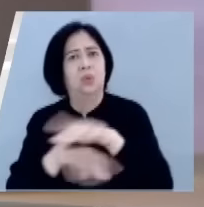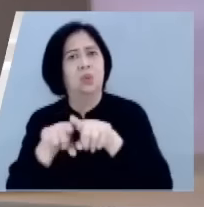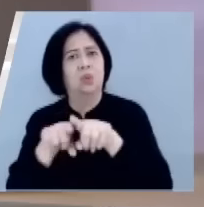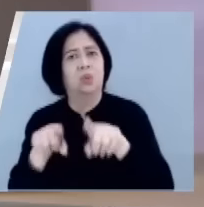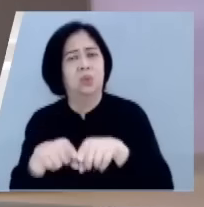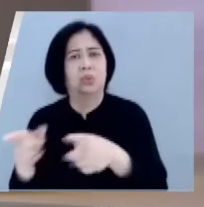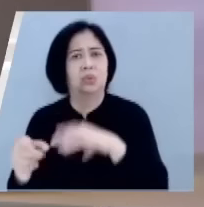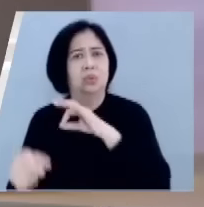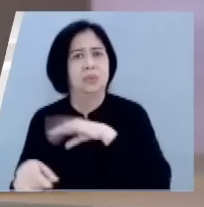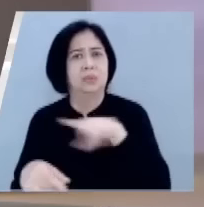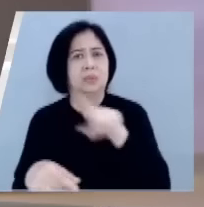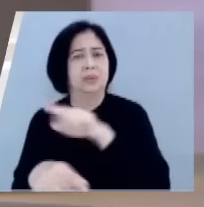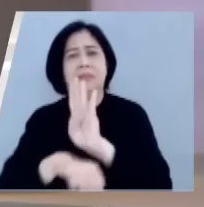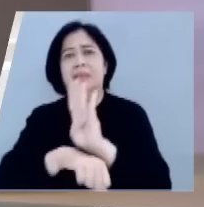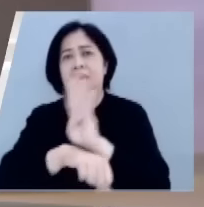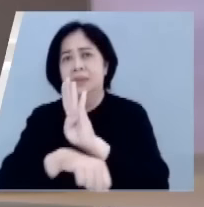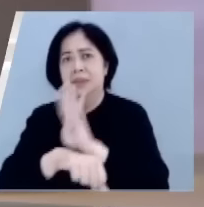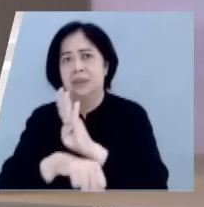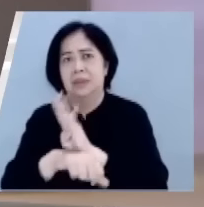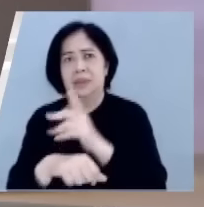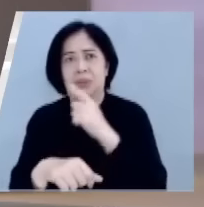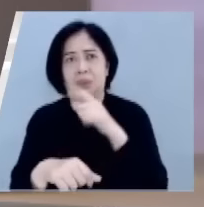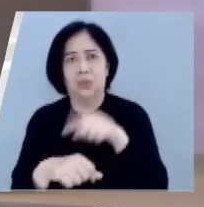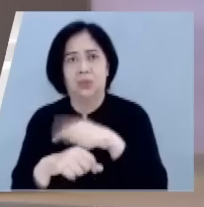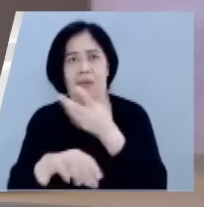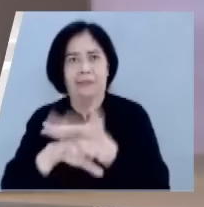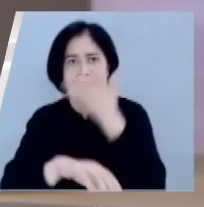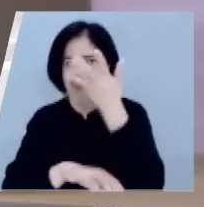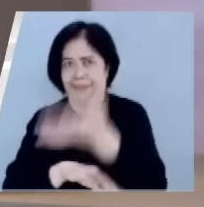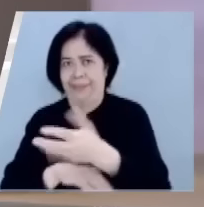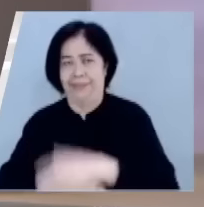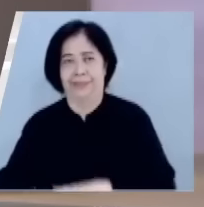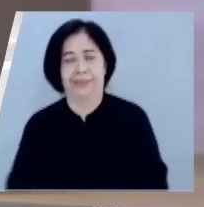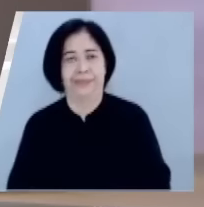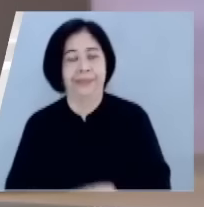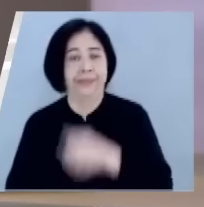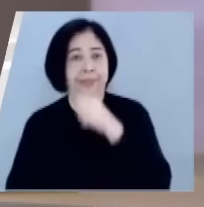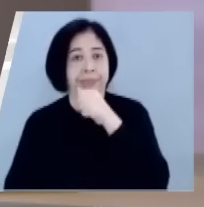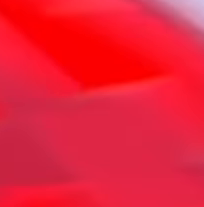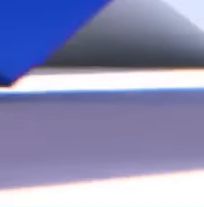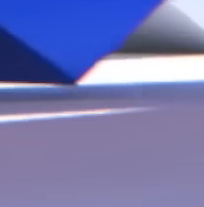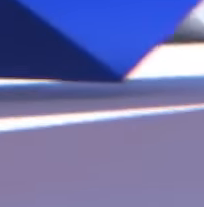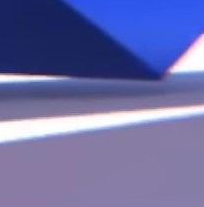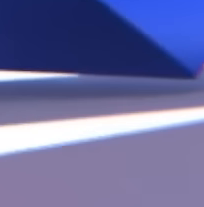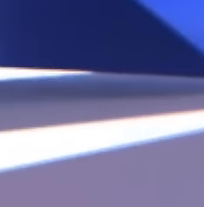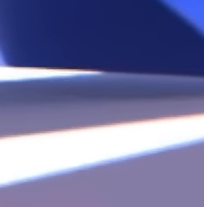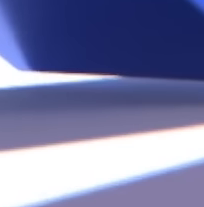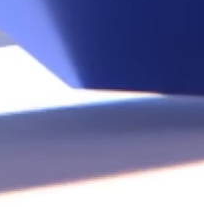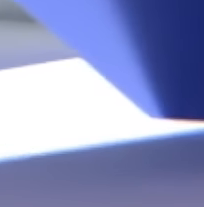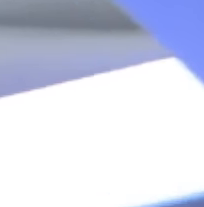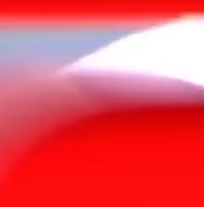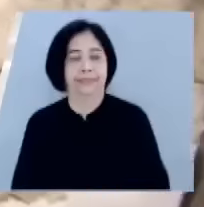ng mga establishmento ng nabibiktima nito. Nakatutok si Mav Gonzalez.